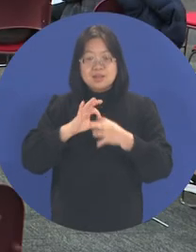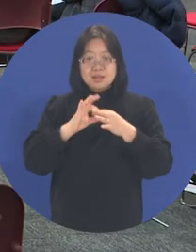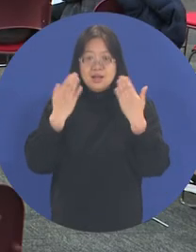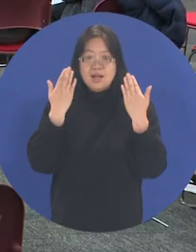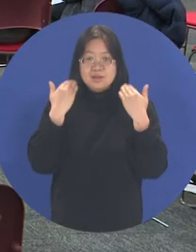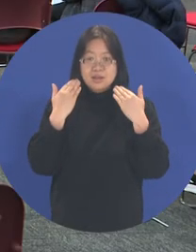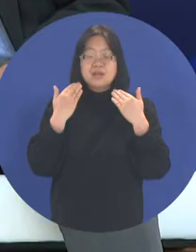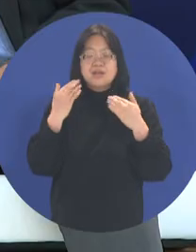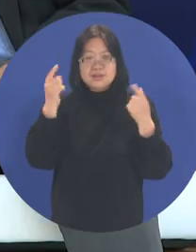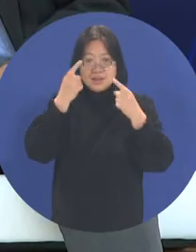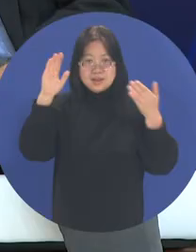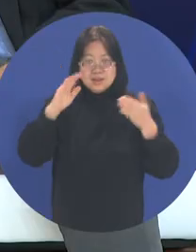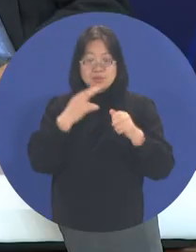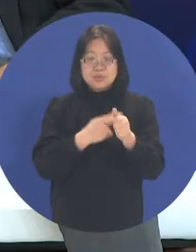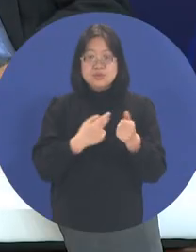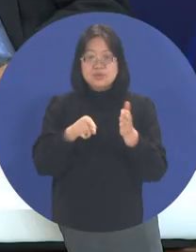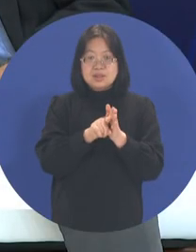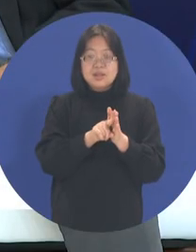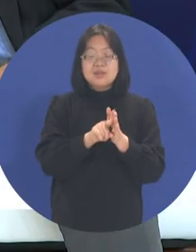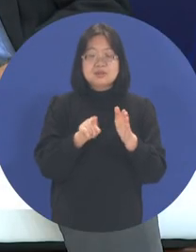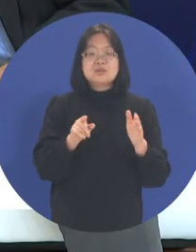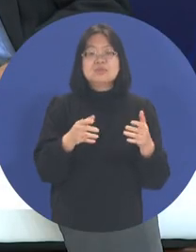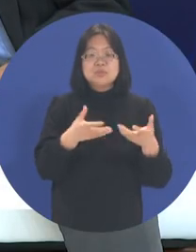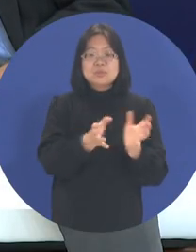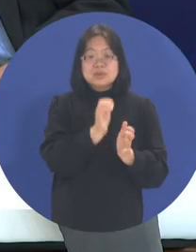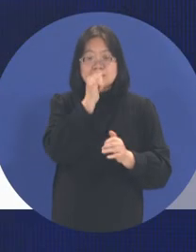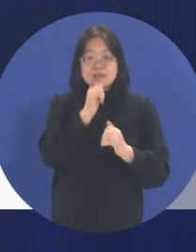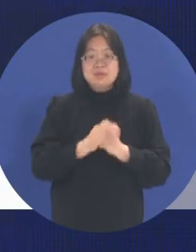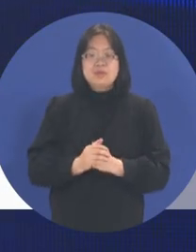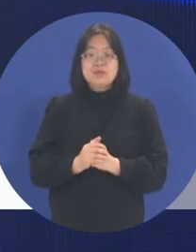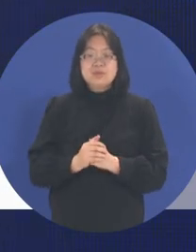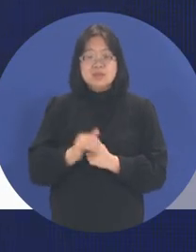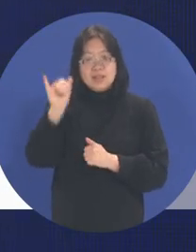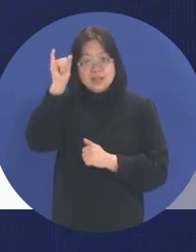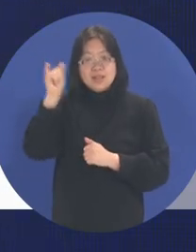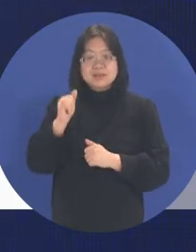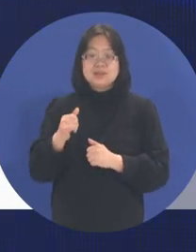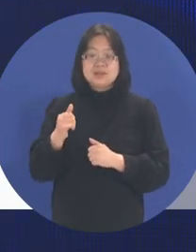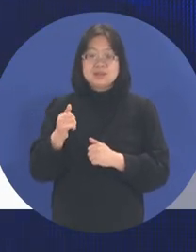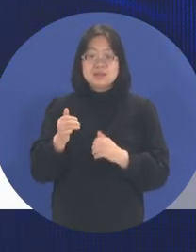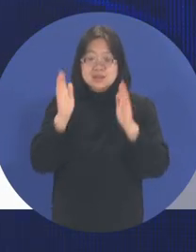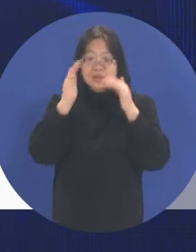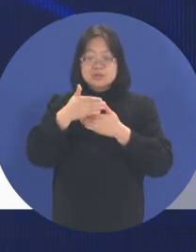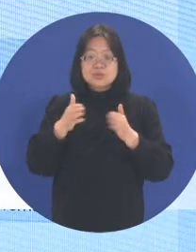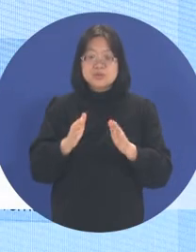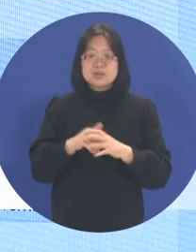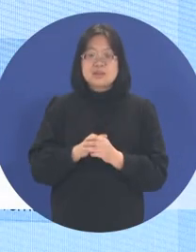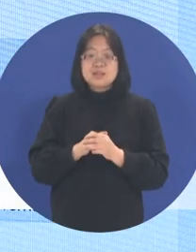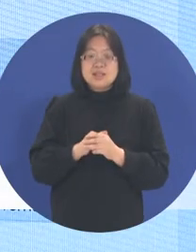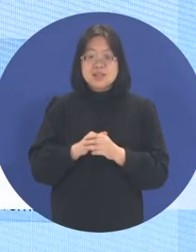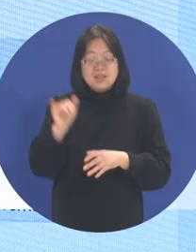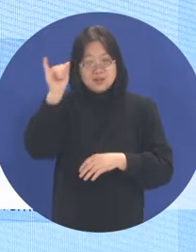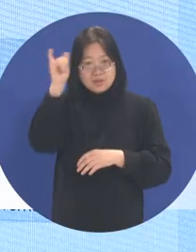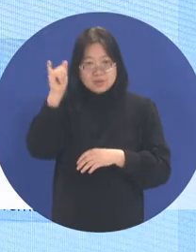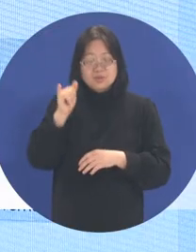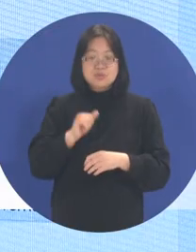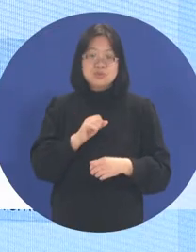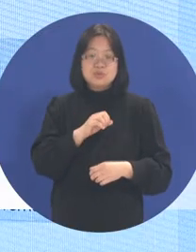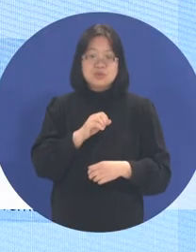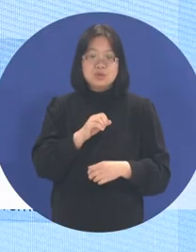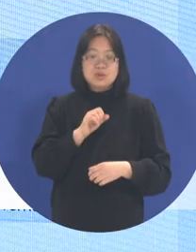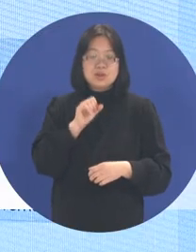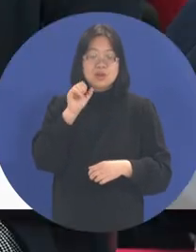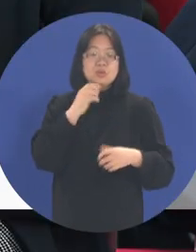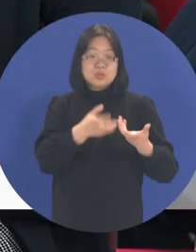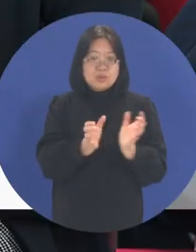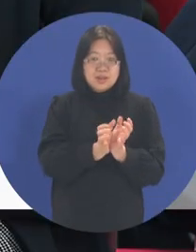대학생과 교수들을 위한 자리도 마련됐습니다. AI 클래스룸인데요. 대학생 인공지능 동아리 부원이 좌장이 되어